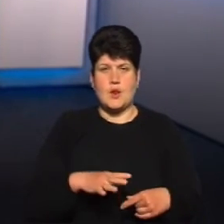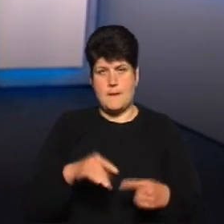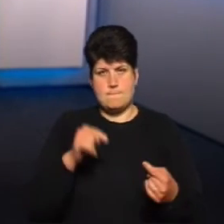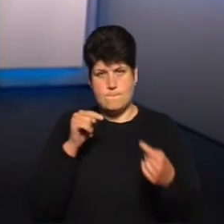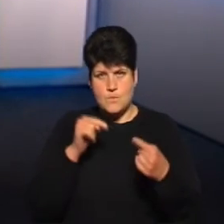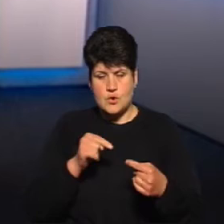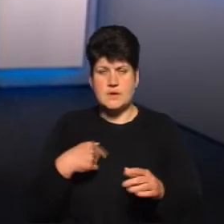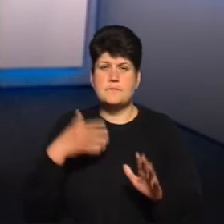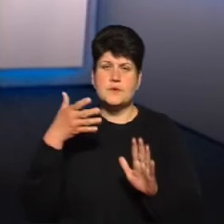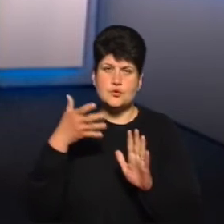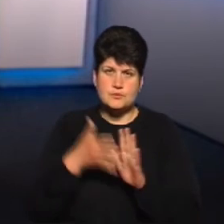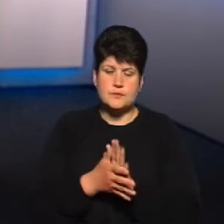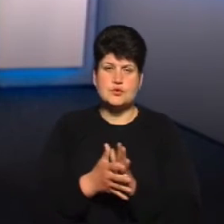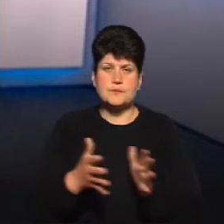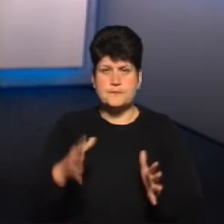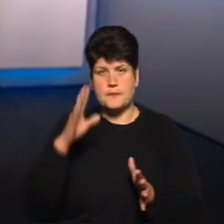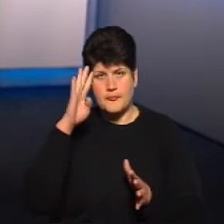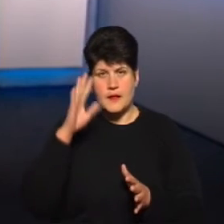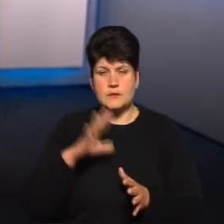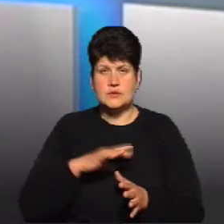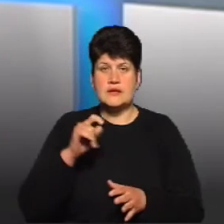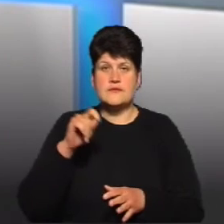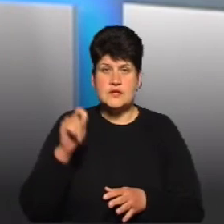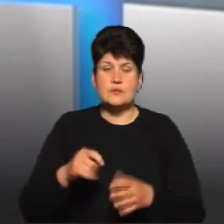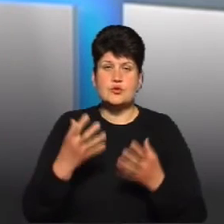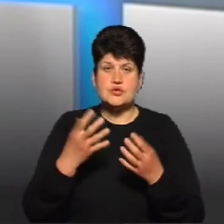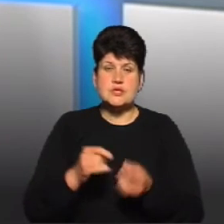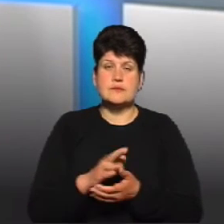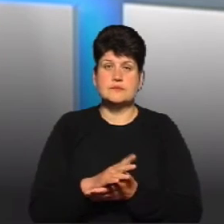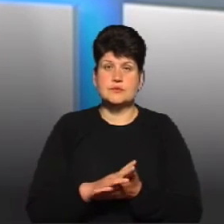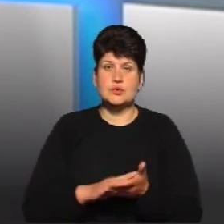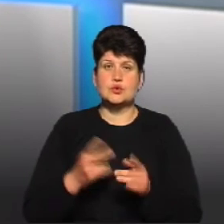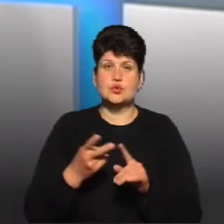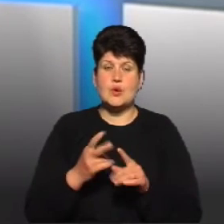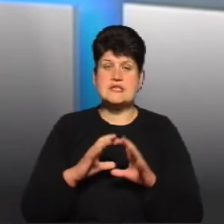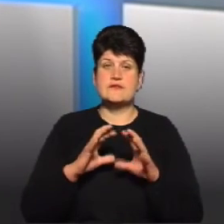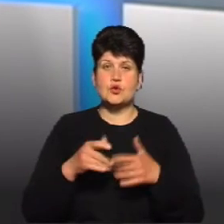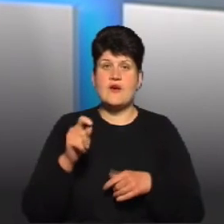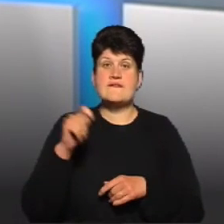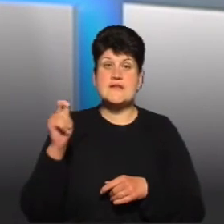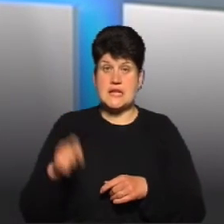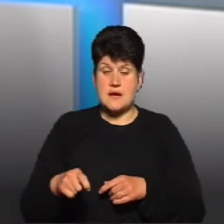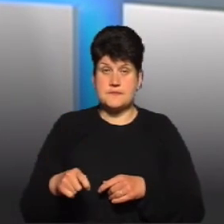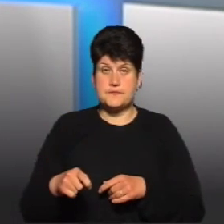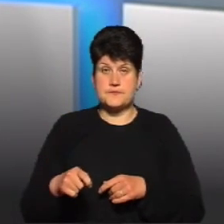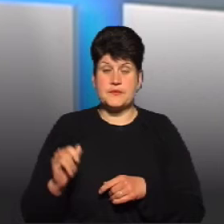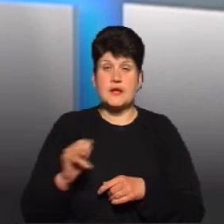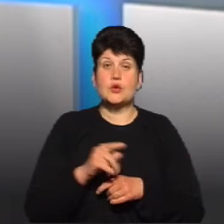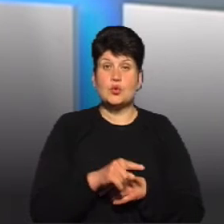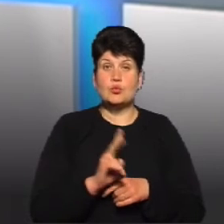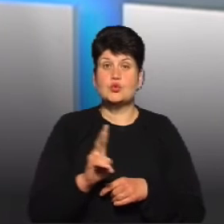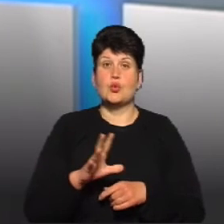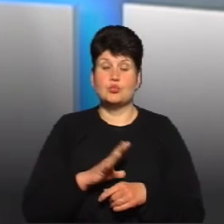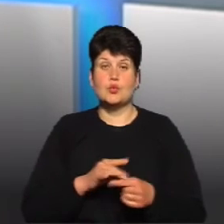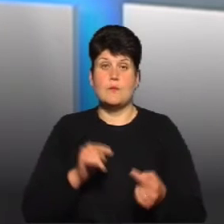більшість чоловіків були на фронті, оскільки ще тривала Друга світова війна, так? Угу. І тому, хто був проти і